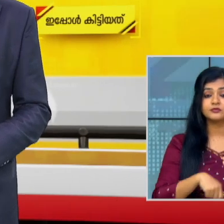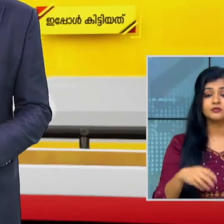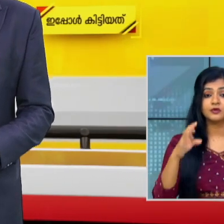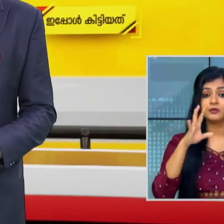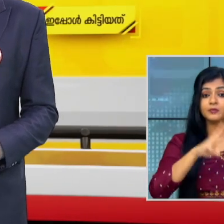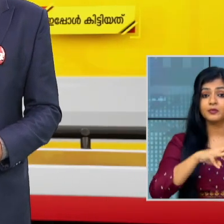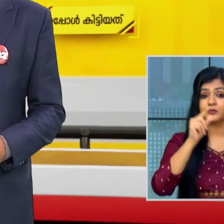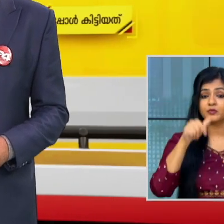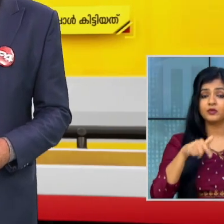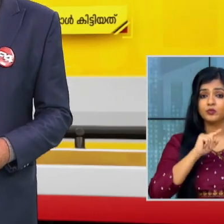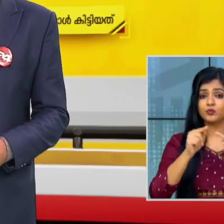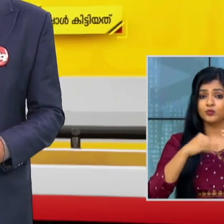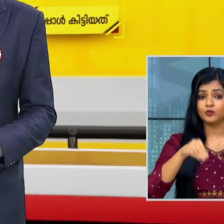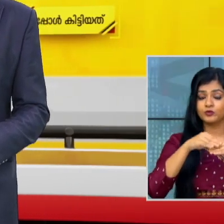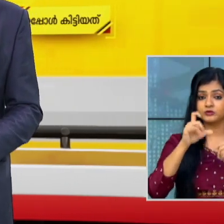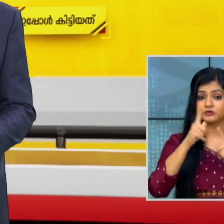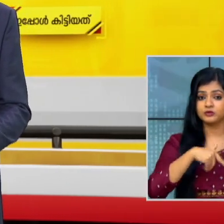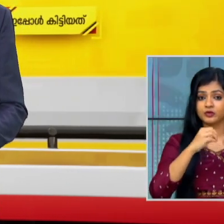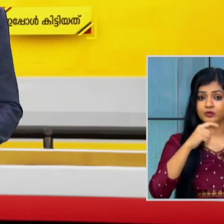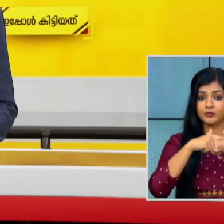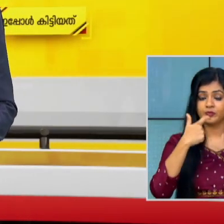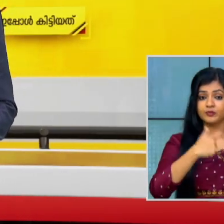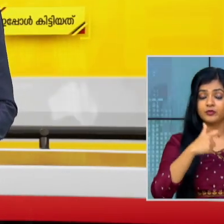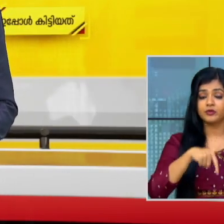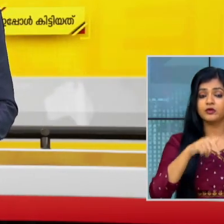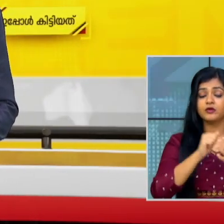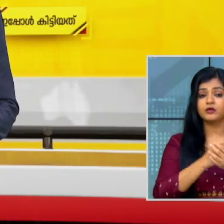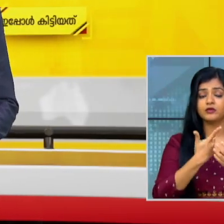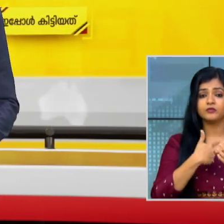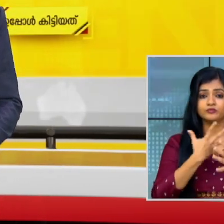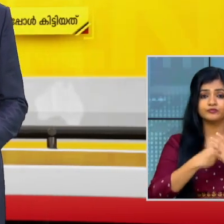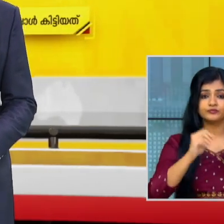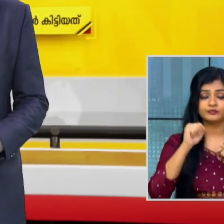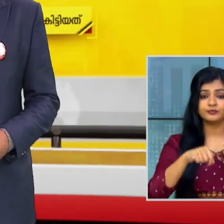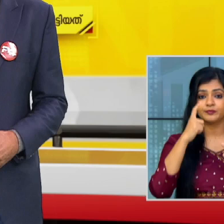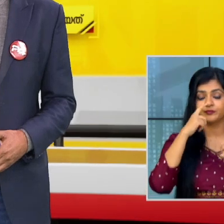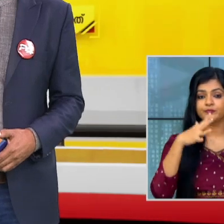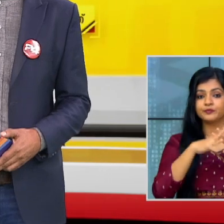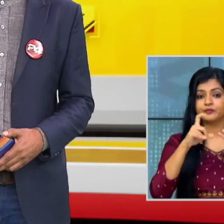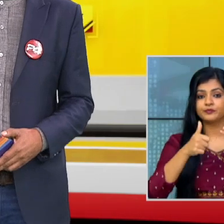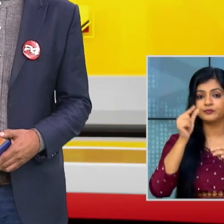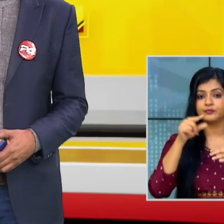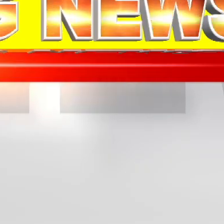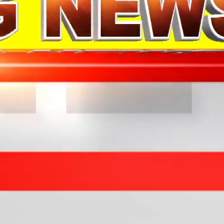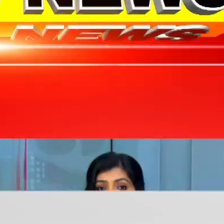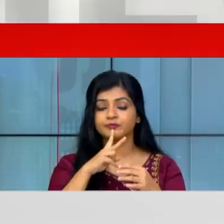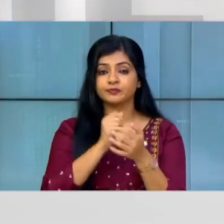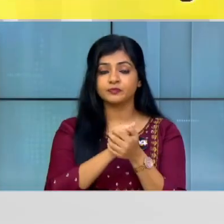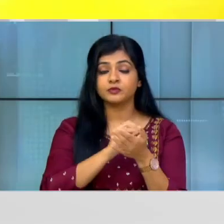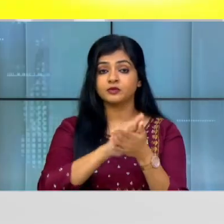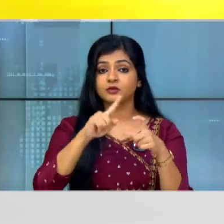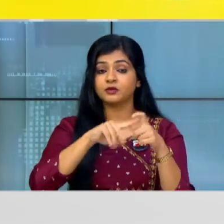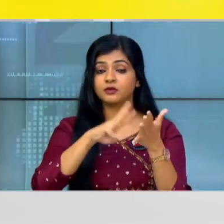സ്ഥാപക അംഗത്തിനെതിരെ നടക്കുന്ന സൈബർ ആക്രമണത്തെ അപലപിക്കുന്നുവെന്ന് സിനിമാ മേഖലയിലെ വനിതാ കൂട്ടായ്മ WCC. ഹേമ കമ്മിറ്റി റിപ്പോർട്ടിന് പിന്നാലെ മുതിർന്ന